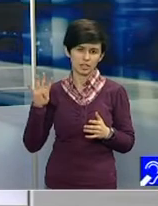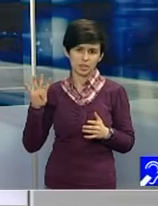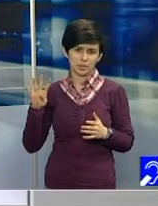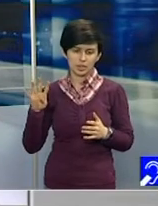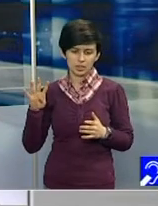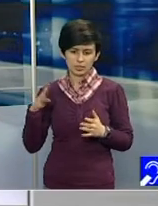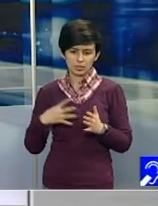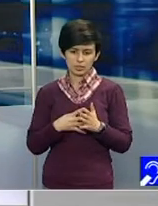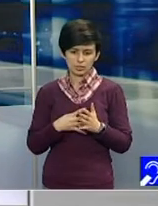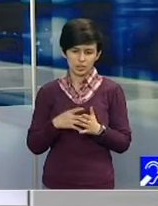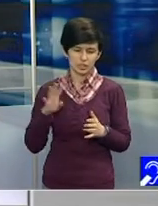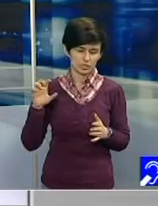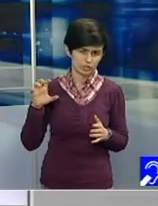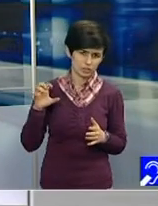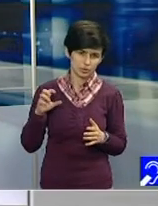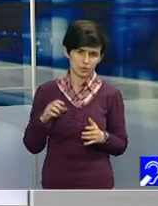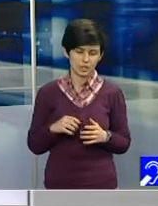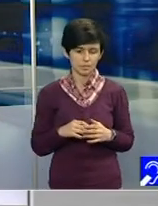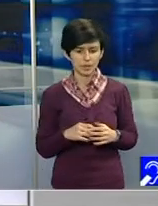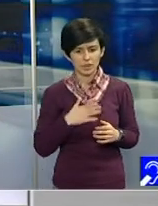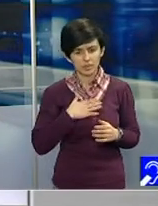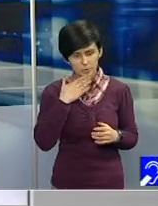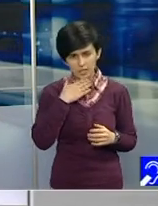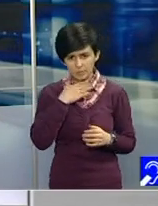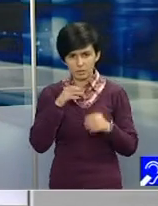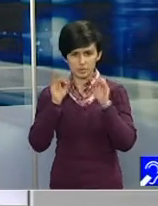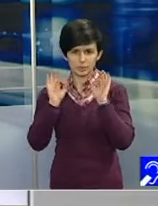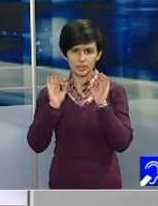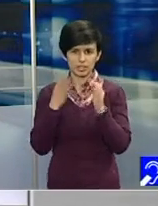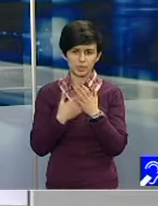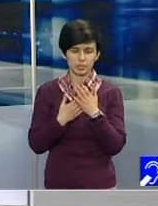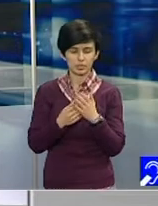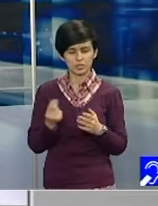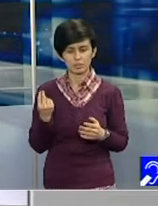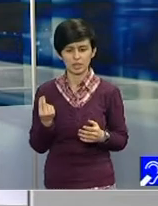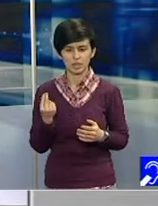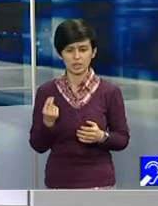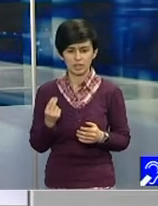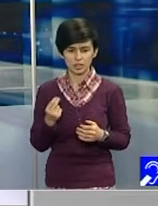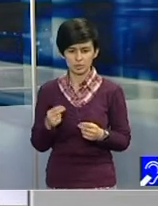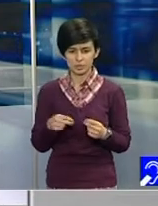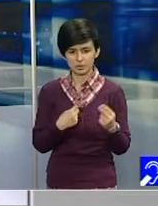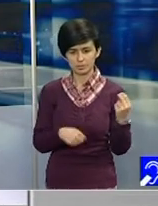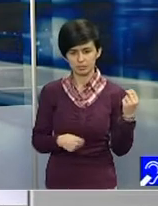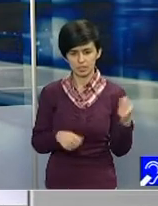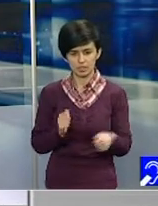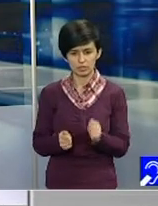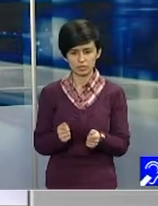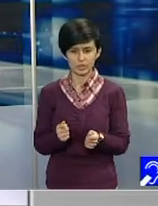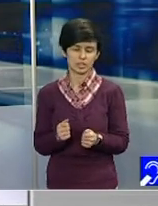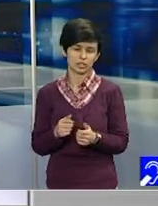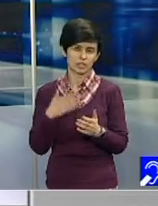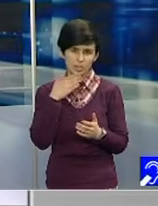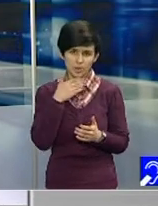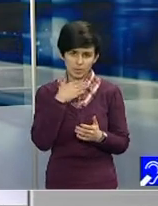de 2.500 de lei, avem și premii speciale pentru cei mai buni instrumentiști, cel mai bun vocalist și premii